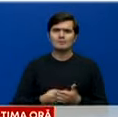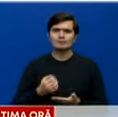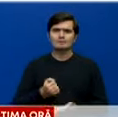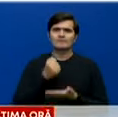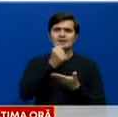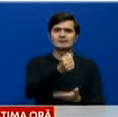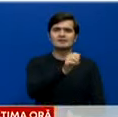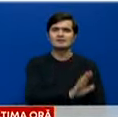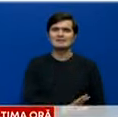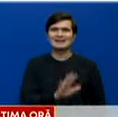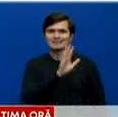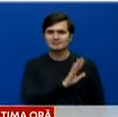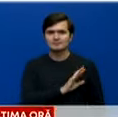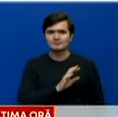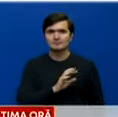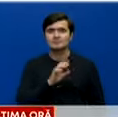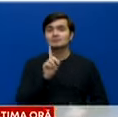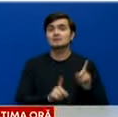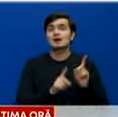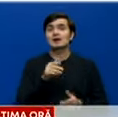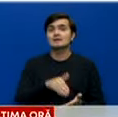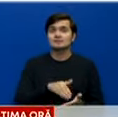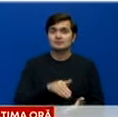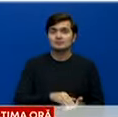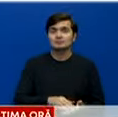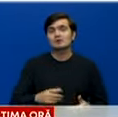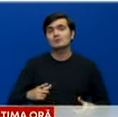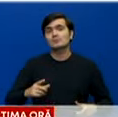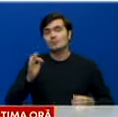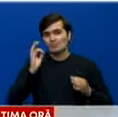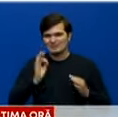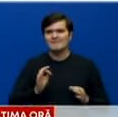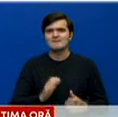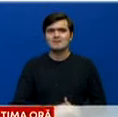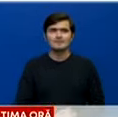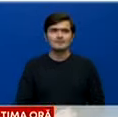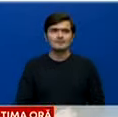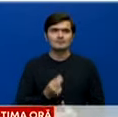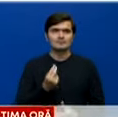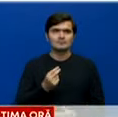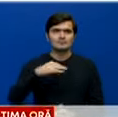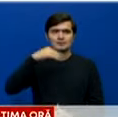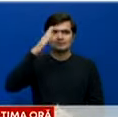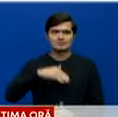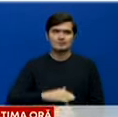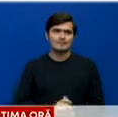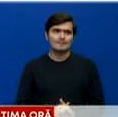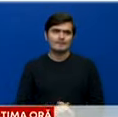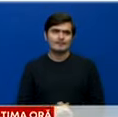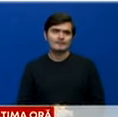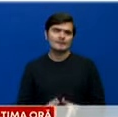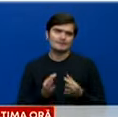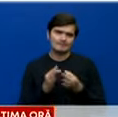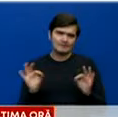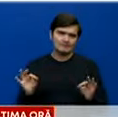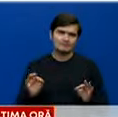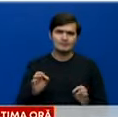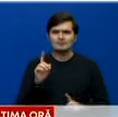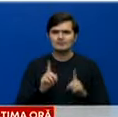Transilvania. Dacă este necesar, cu siguranță va exista. Bună ziua, Emma Stoica, Digi24. Dacă îmi permiteți